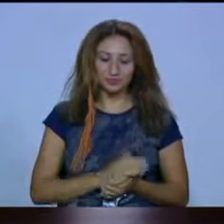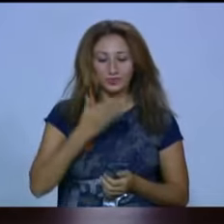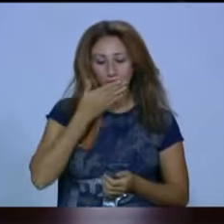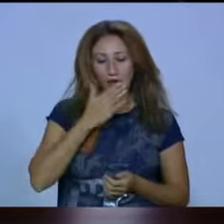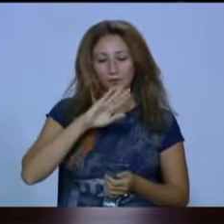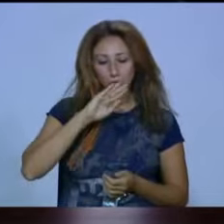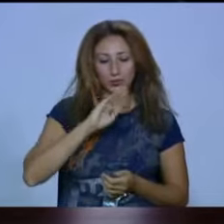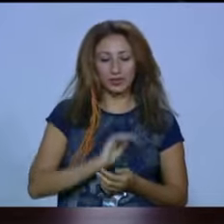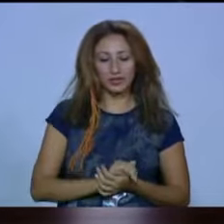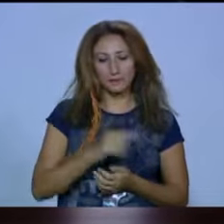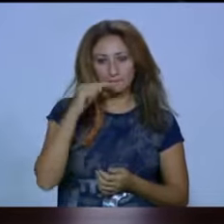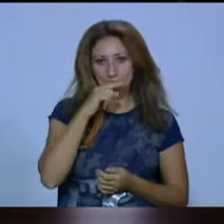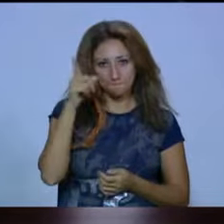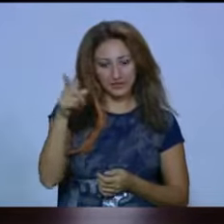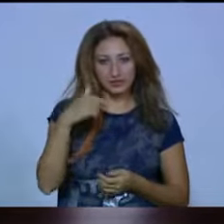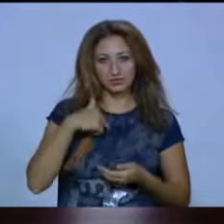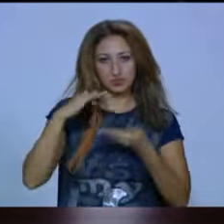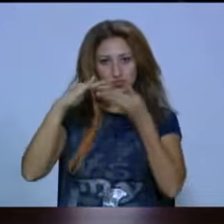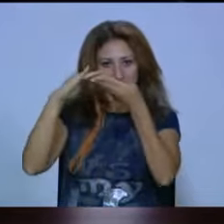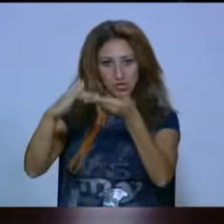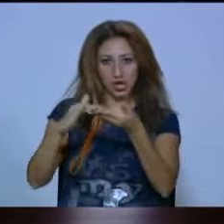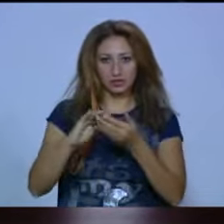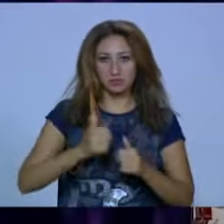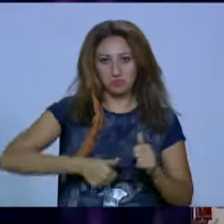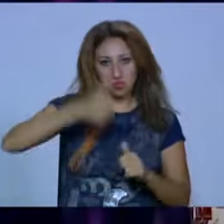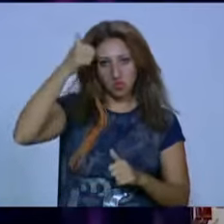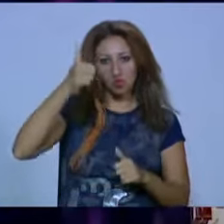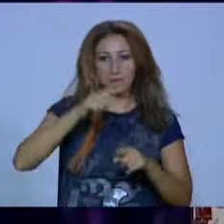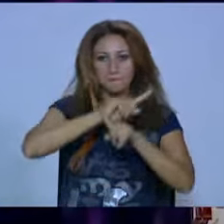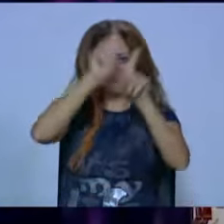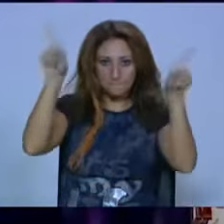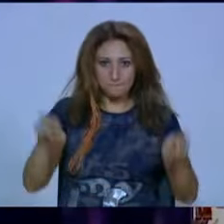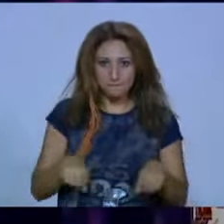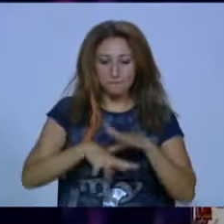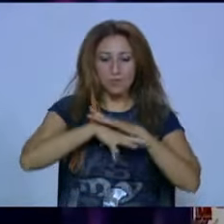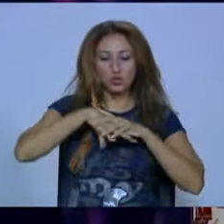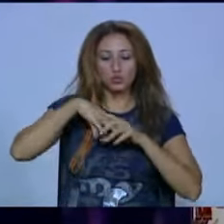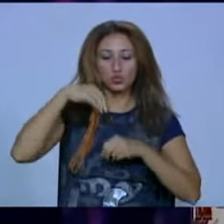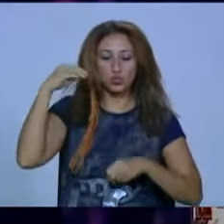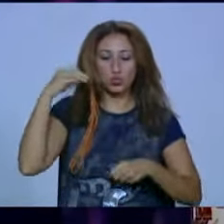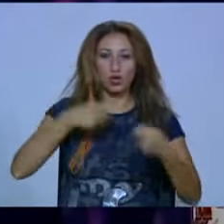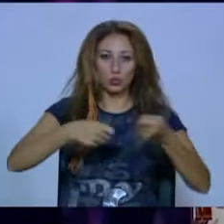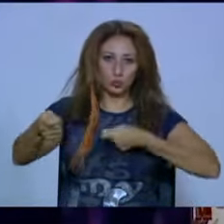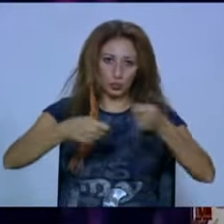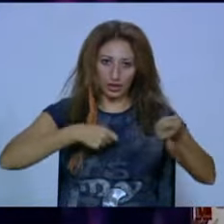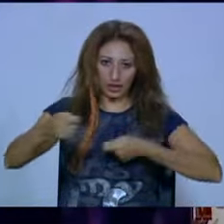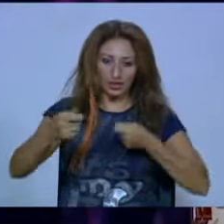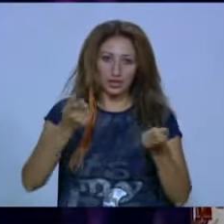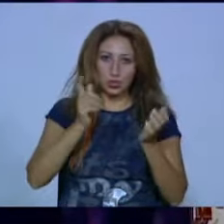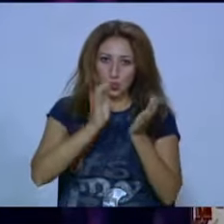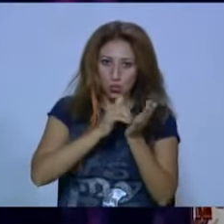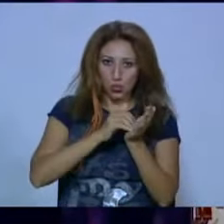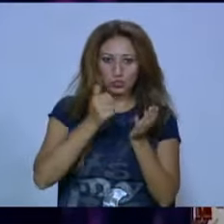لله شيماء صابر حسن فازت النهارده معانا بمشروع تجاري، مشروع